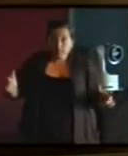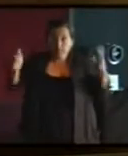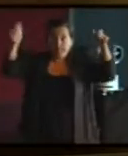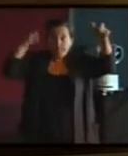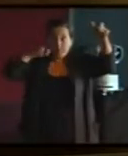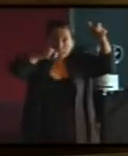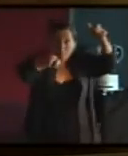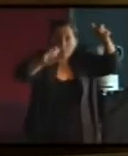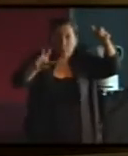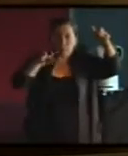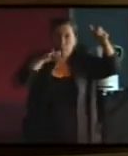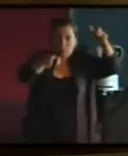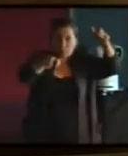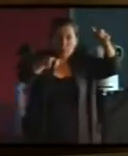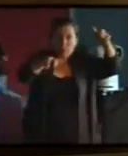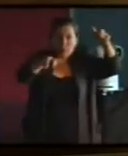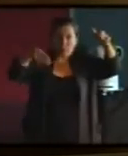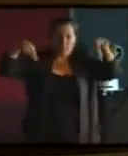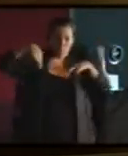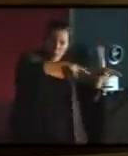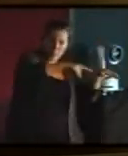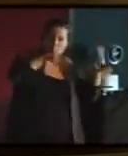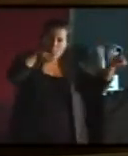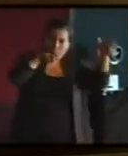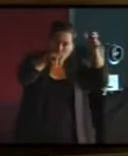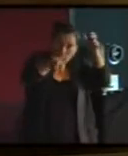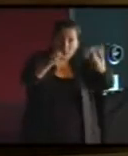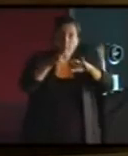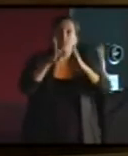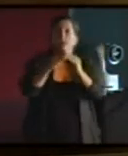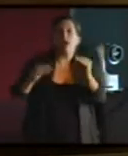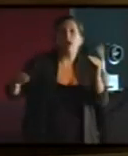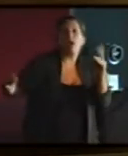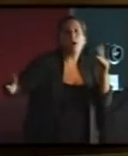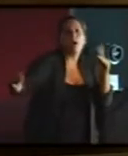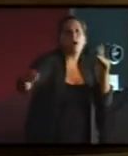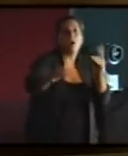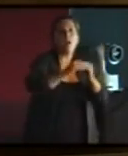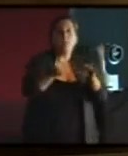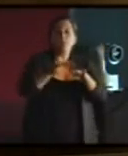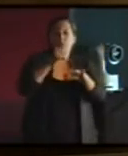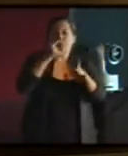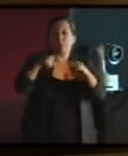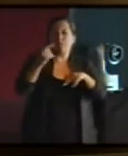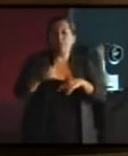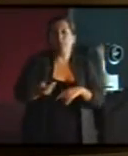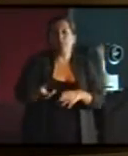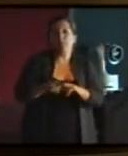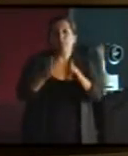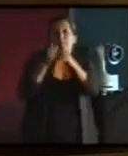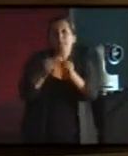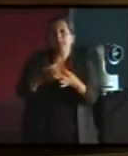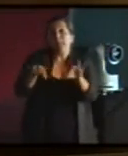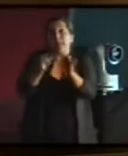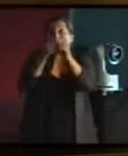accès sur la rue, mais en même temps, on arrive à un espace qui est calme, mais un calme précaire, à l'image toujours du Liban.